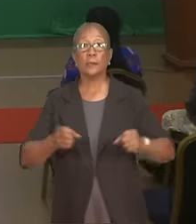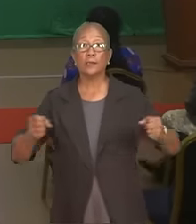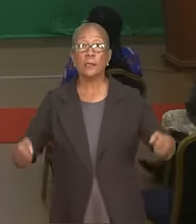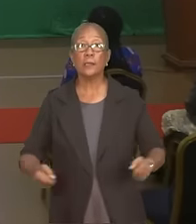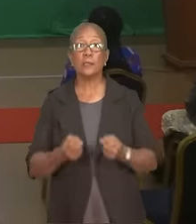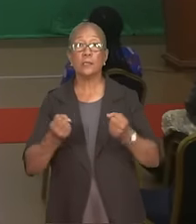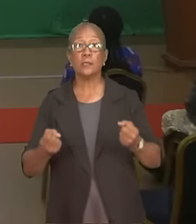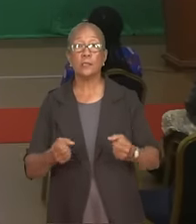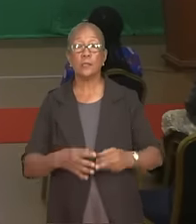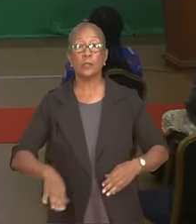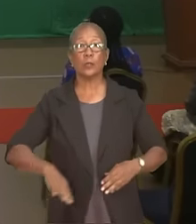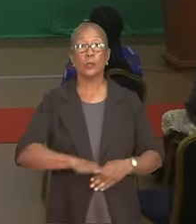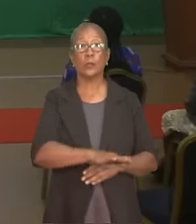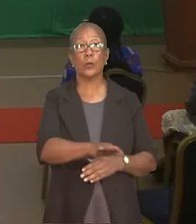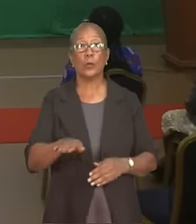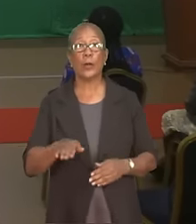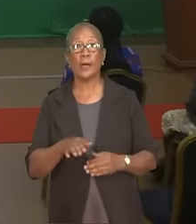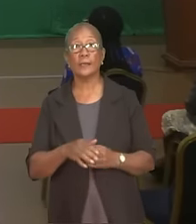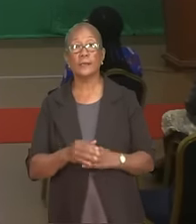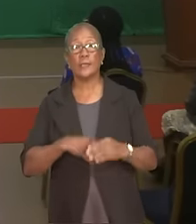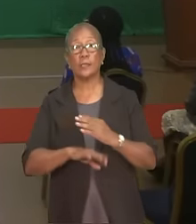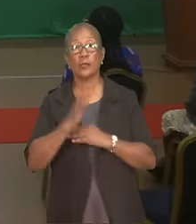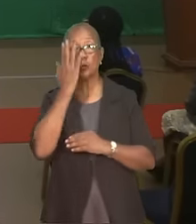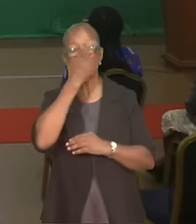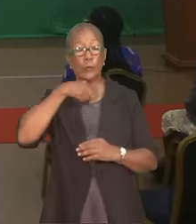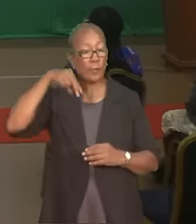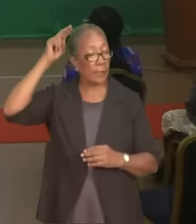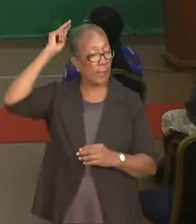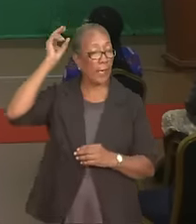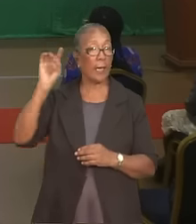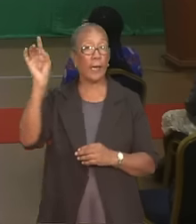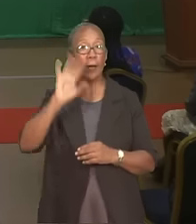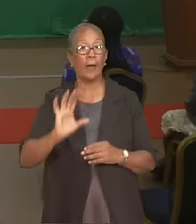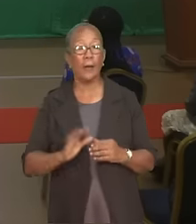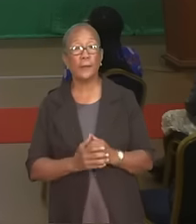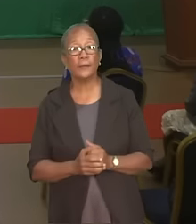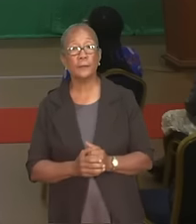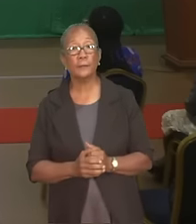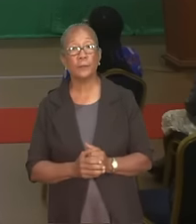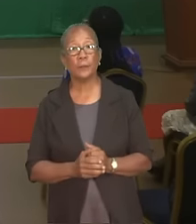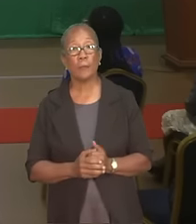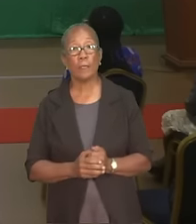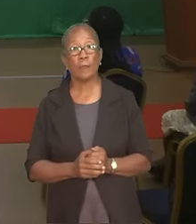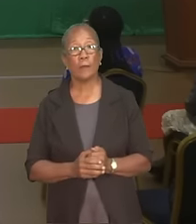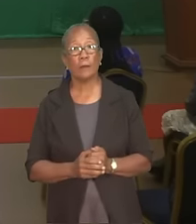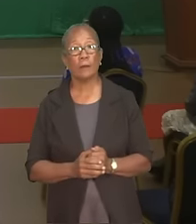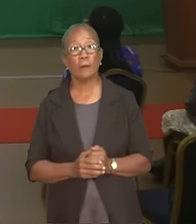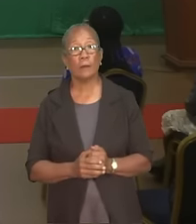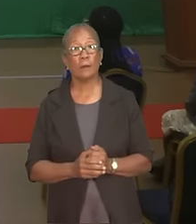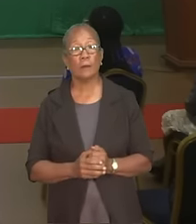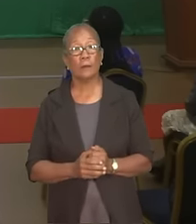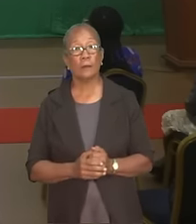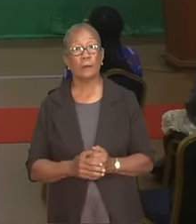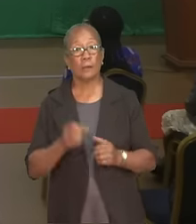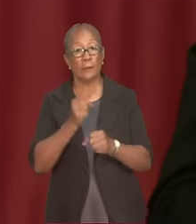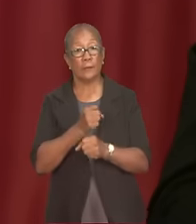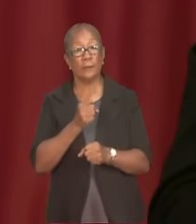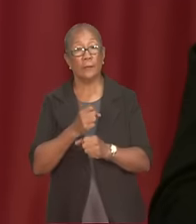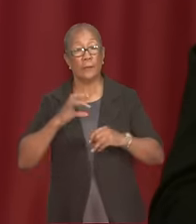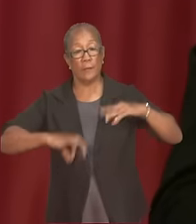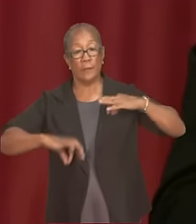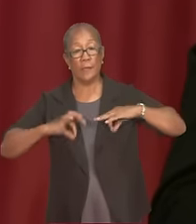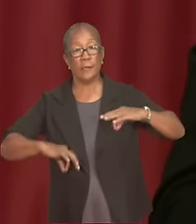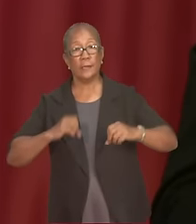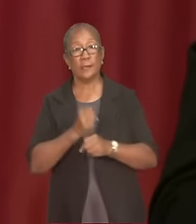in energiebedrijven Suriname. Collega Steven McAndrew en ik hebben